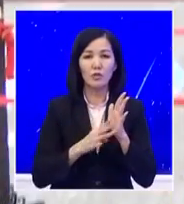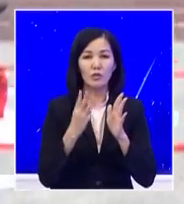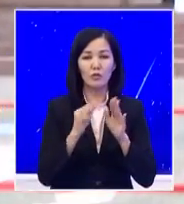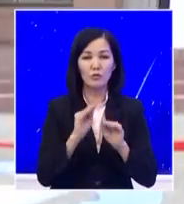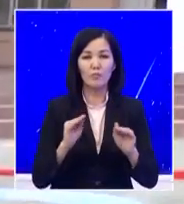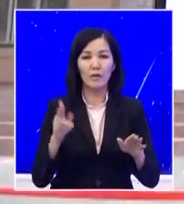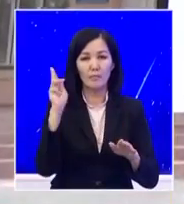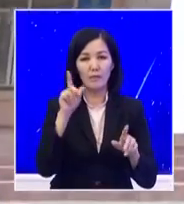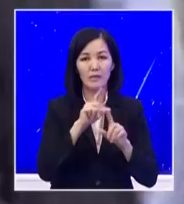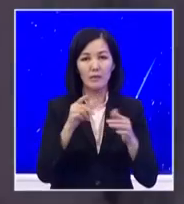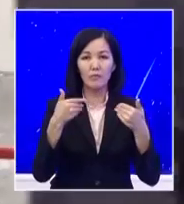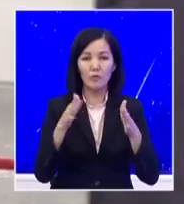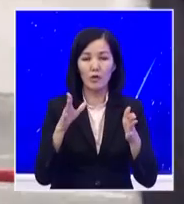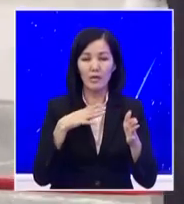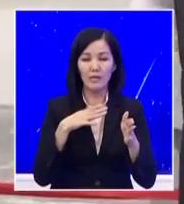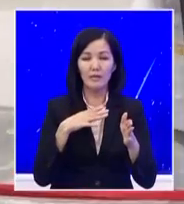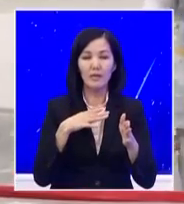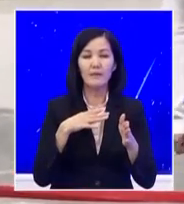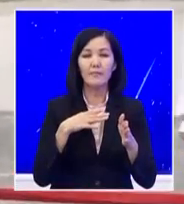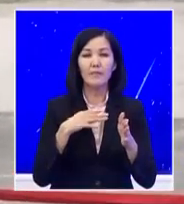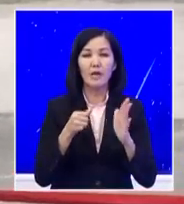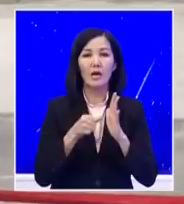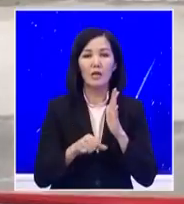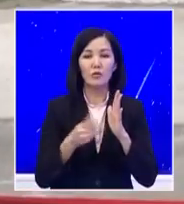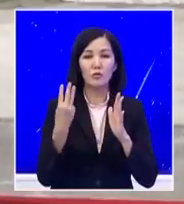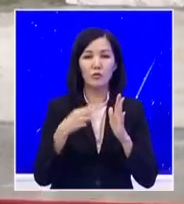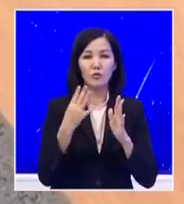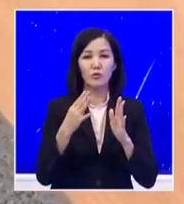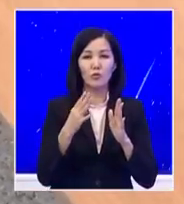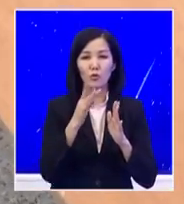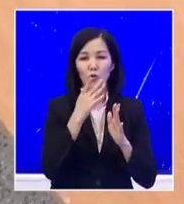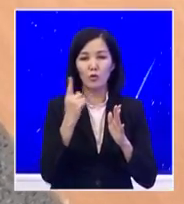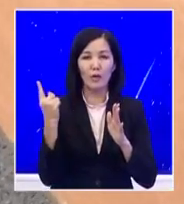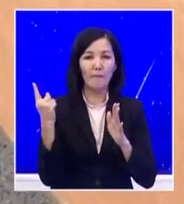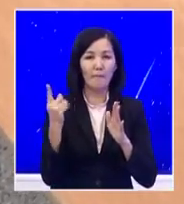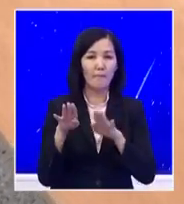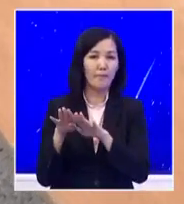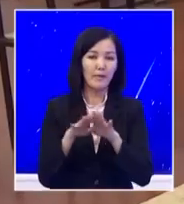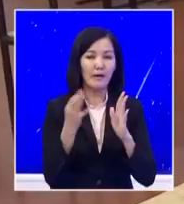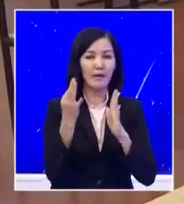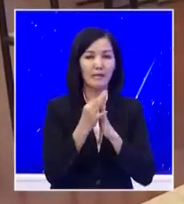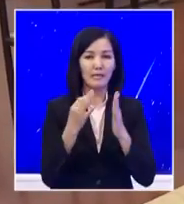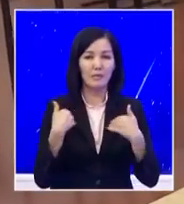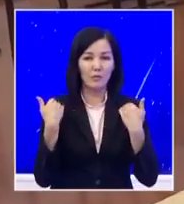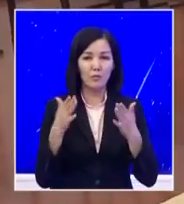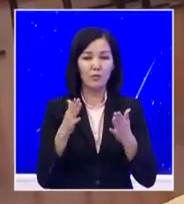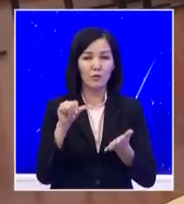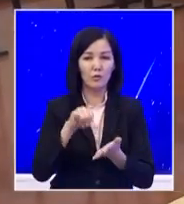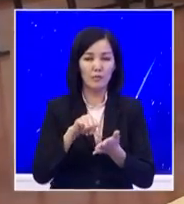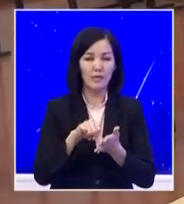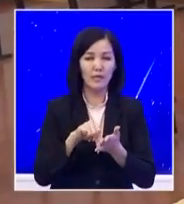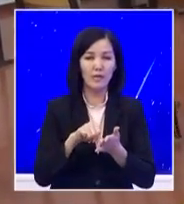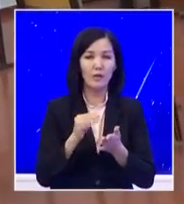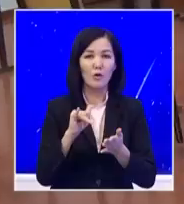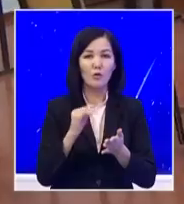оқушы мектеп түлегі атаныпты. Олардың 634-ті ұлттық бірыңғай тестілеу тапсыруға өтініш білдірген. Олар мына